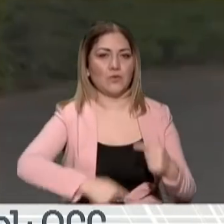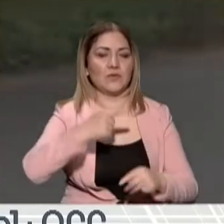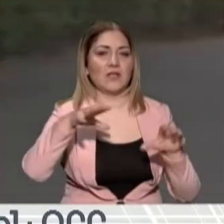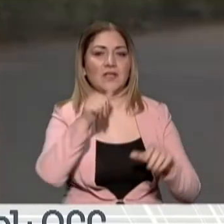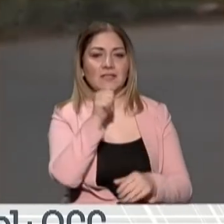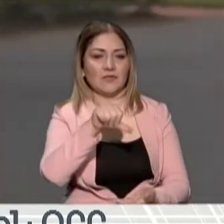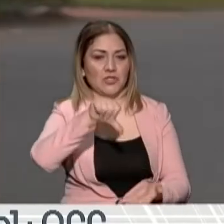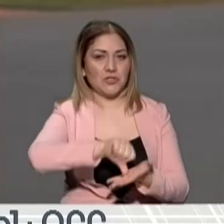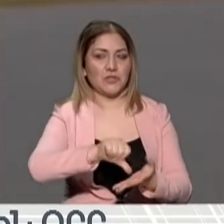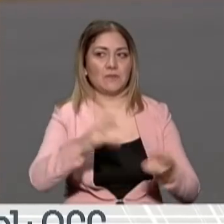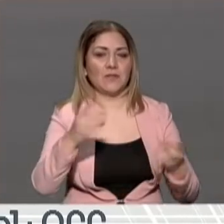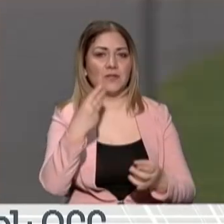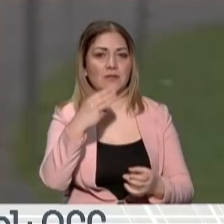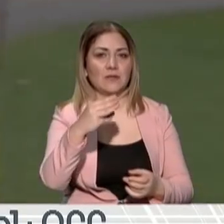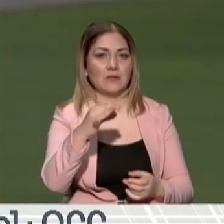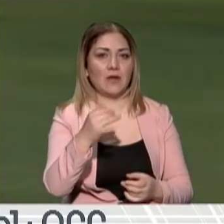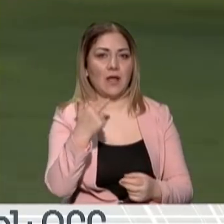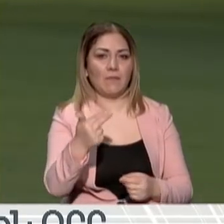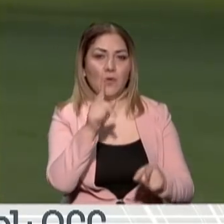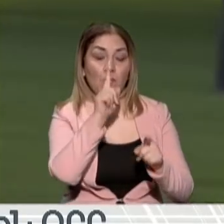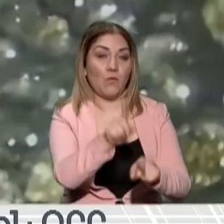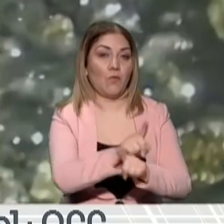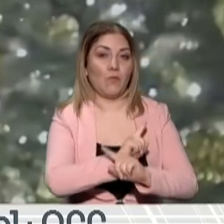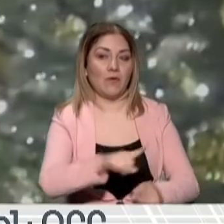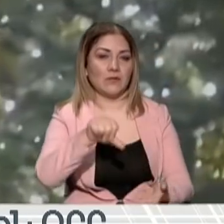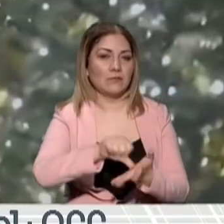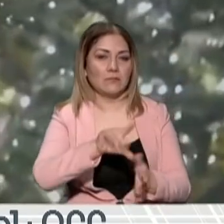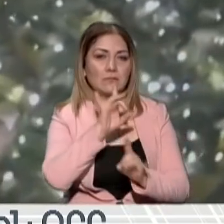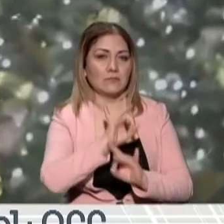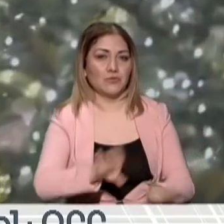նախագահի երթմնակալությանը։ Թրամփն այս առումով էլ դարձավ բացառություն։